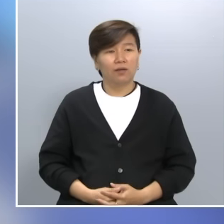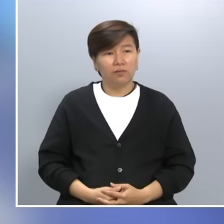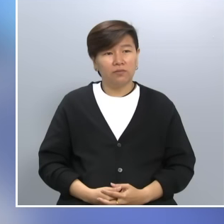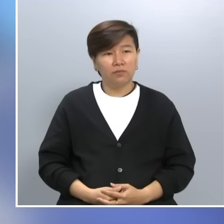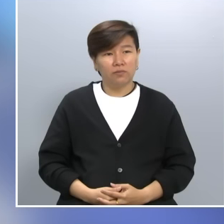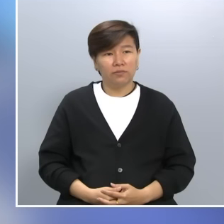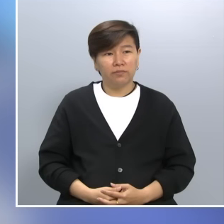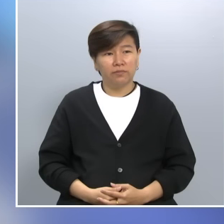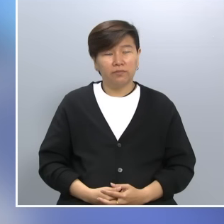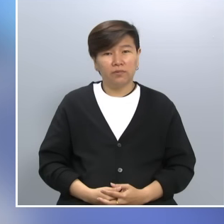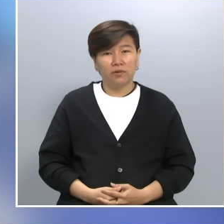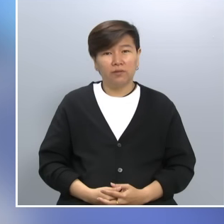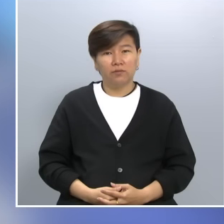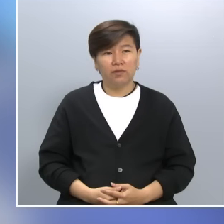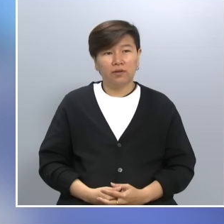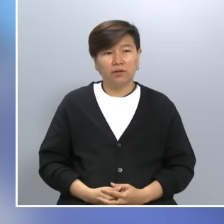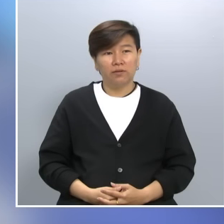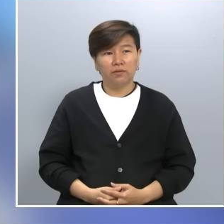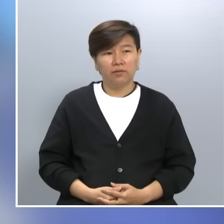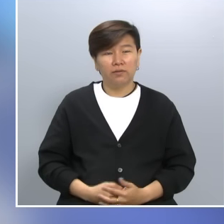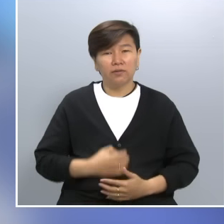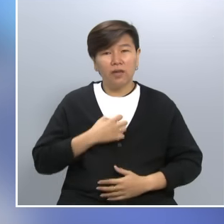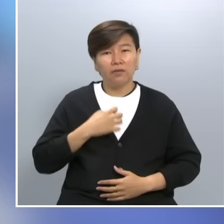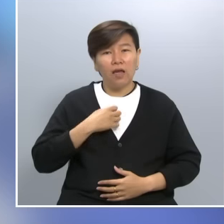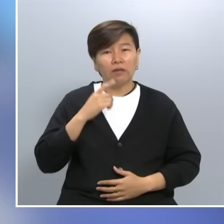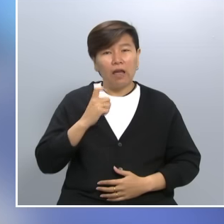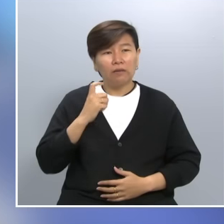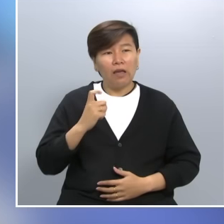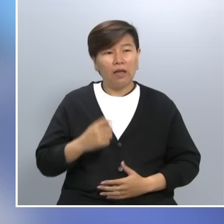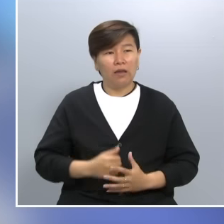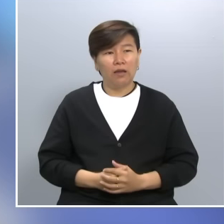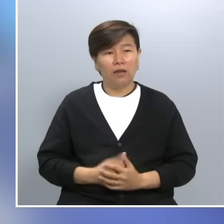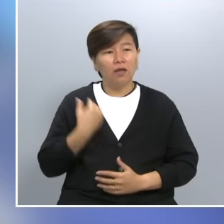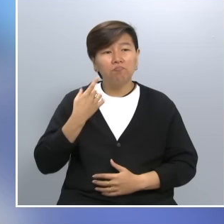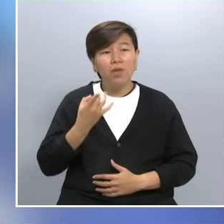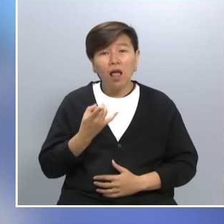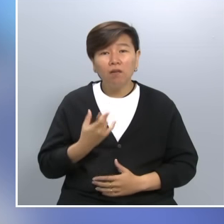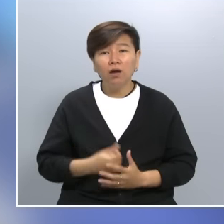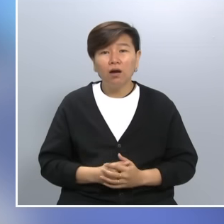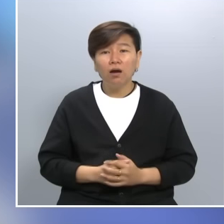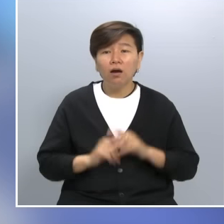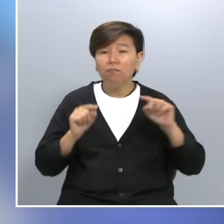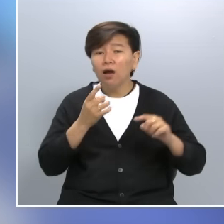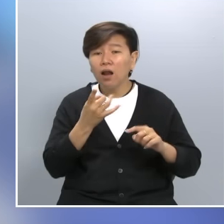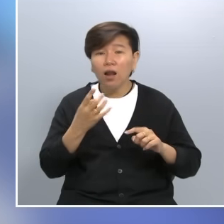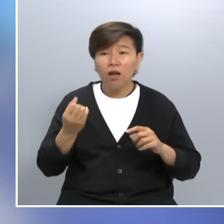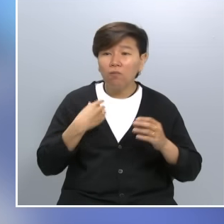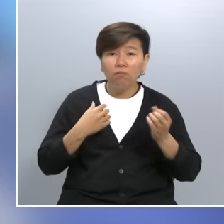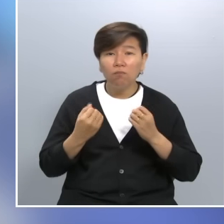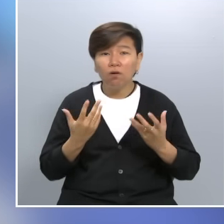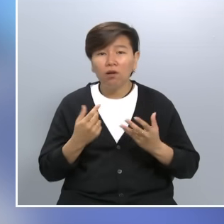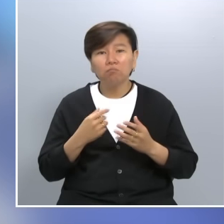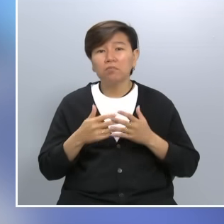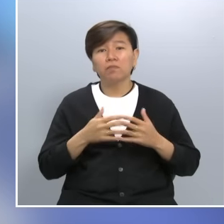คตตอืหลายครั้งแล้วมีเรื่องอะไรอีกมยคะอยากฟังทั้ง 2ฝ่ายอ่ะค่ะถ้าไม่บอกก็ไม่เป็นไรนะ